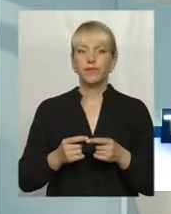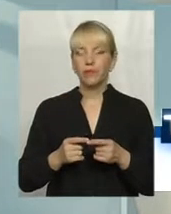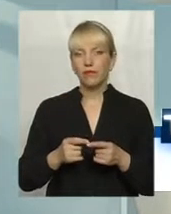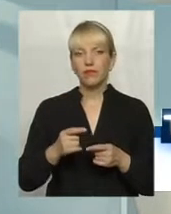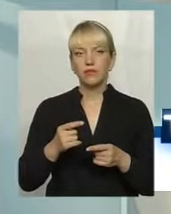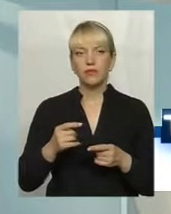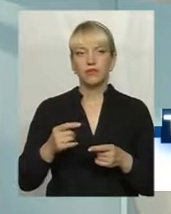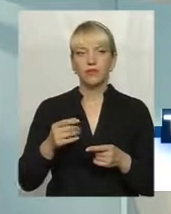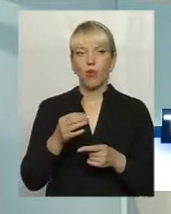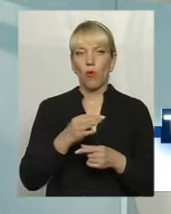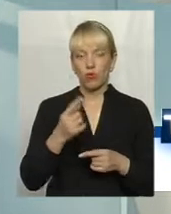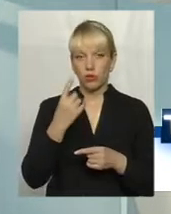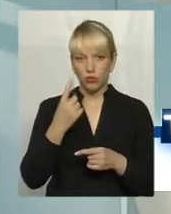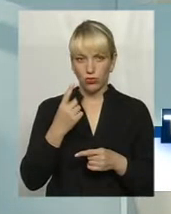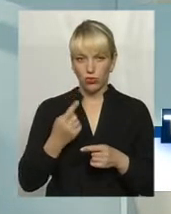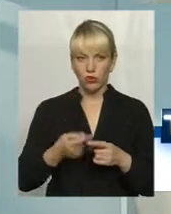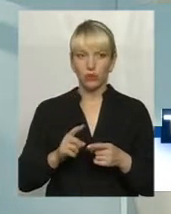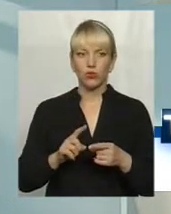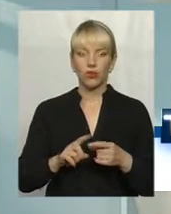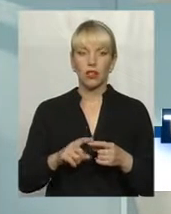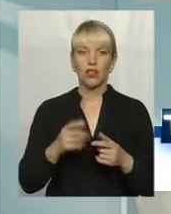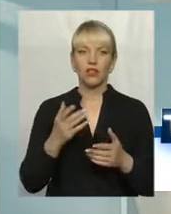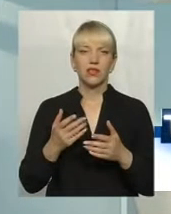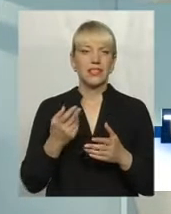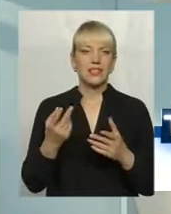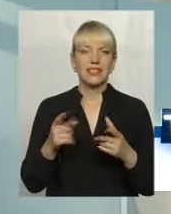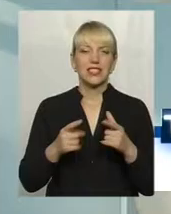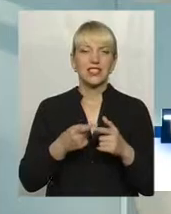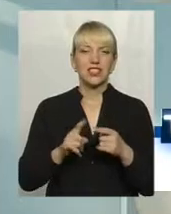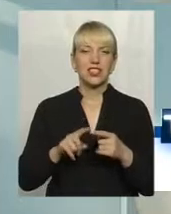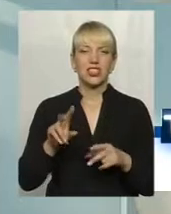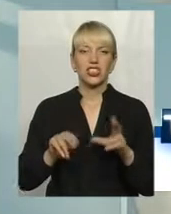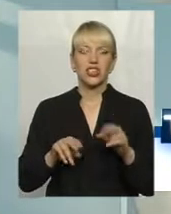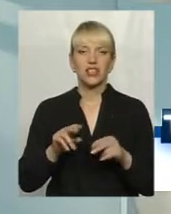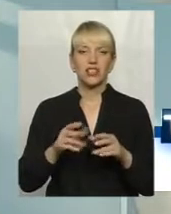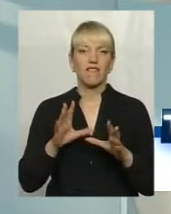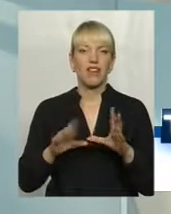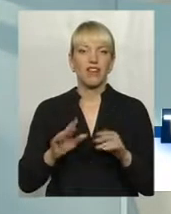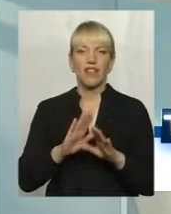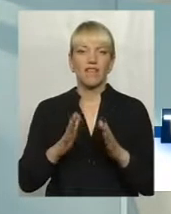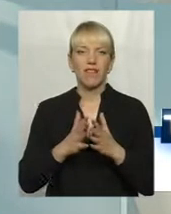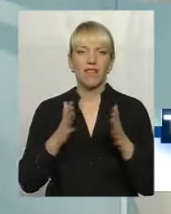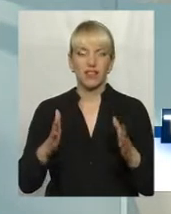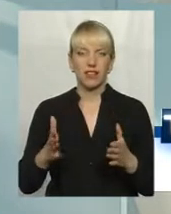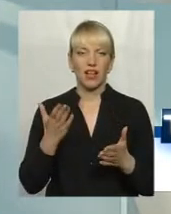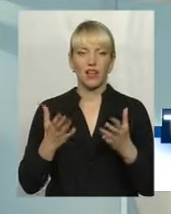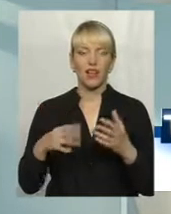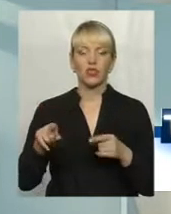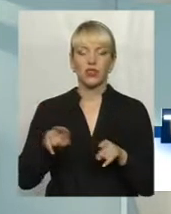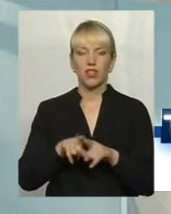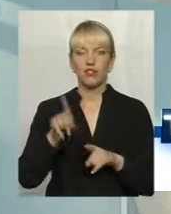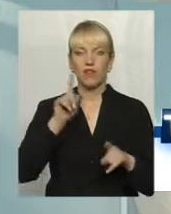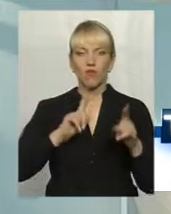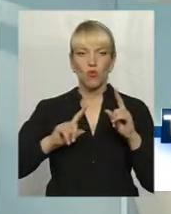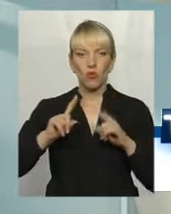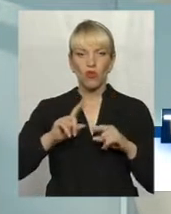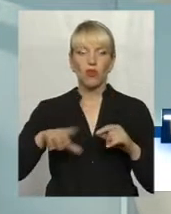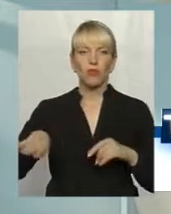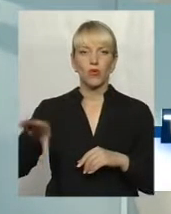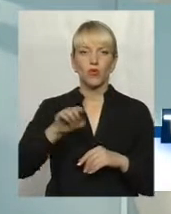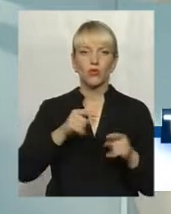влади дуже невеликі. Але якщо такі форуми відбуваються зараз по всіх куточках нашої держави, вони